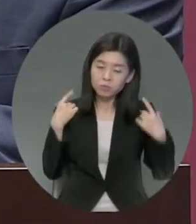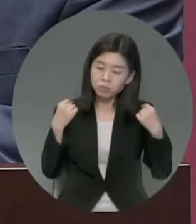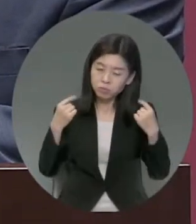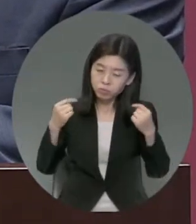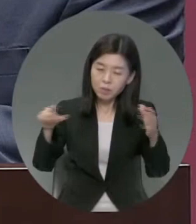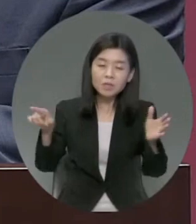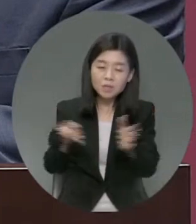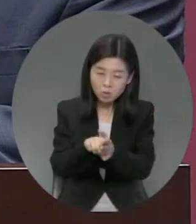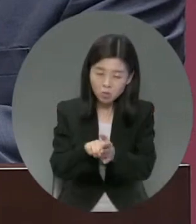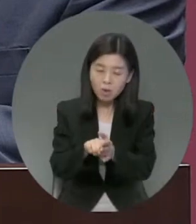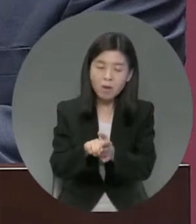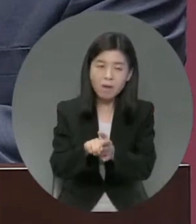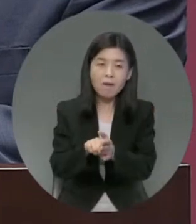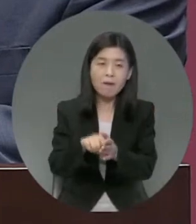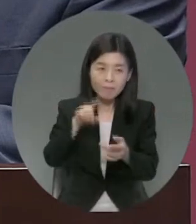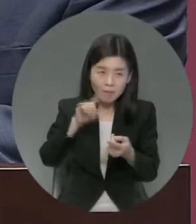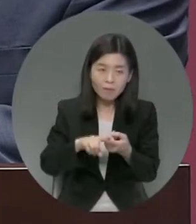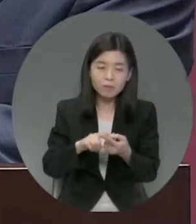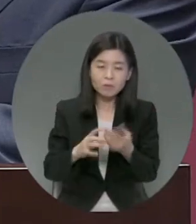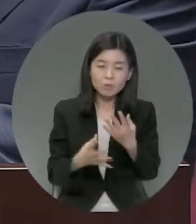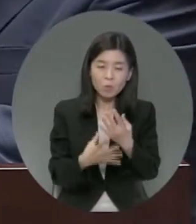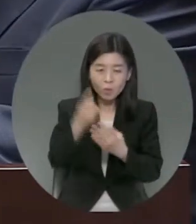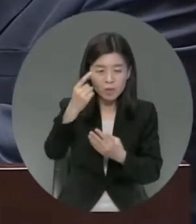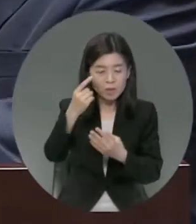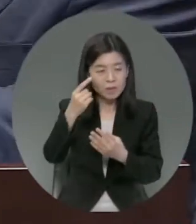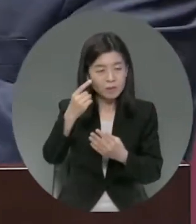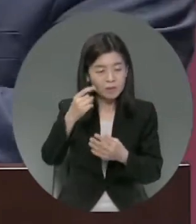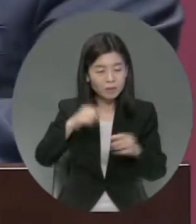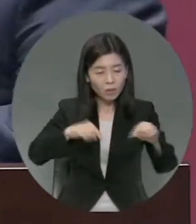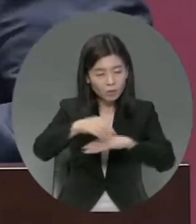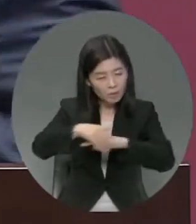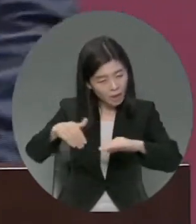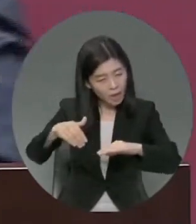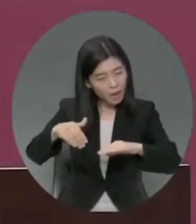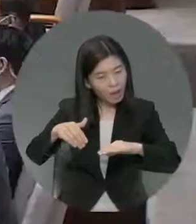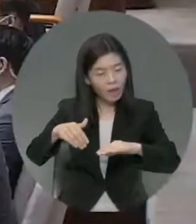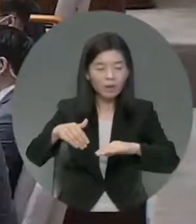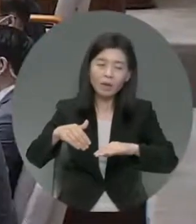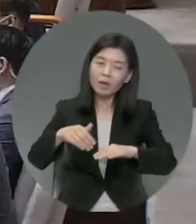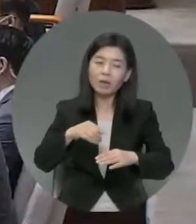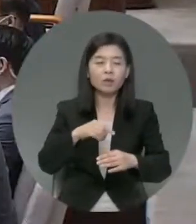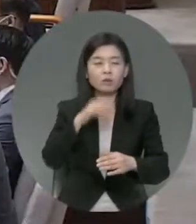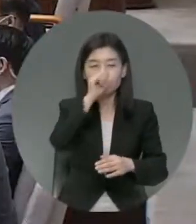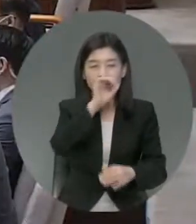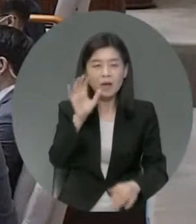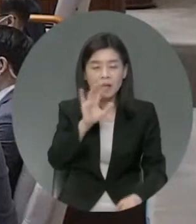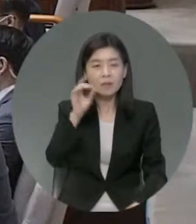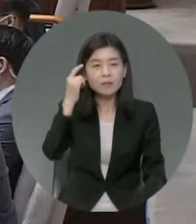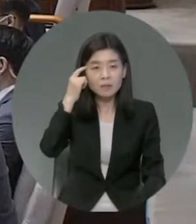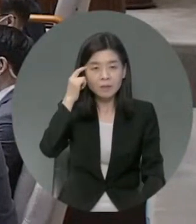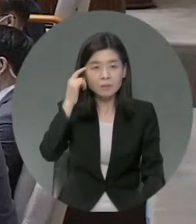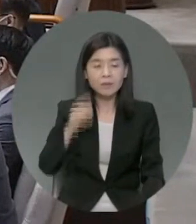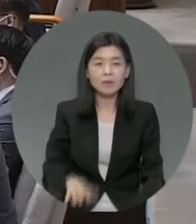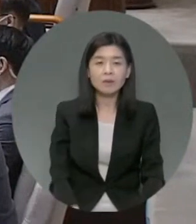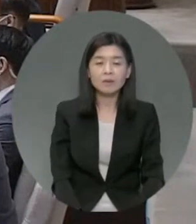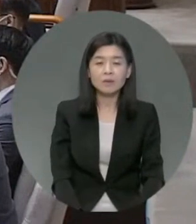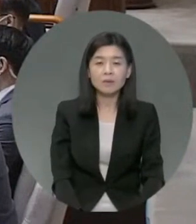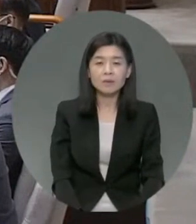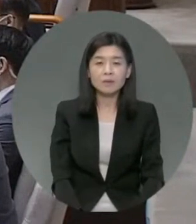통일 정책을 추진하는데 악영향을 줄 것이다. 뭐 이 정도만 읽겠습니다. 근데 이 부분에 있어서